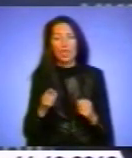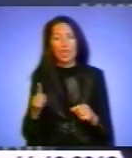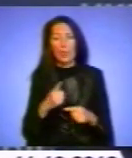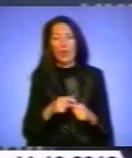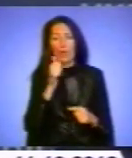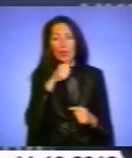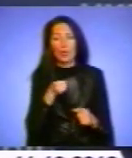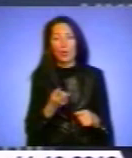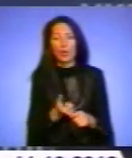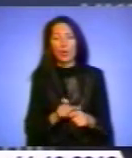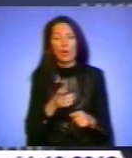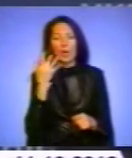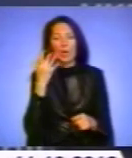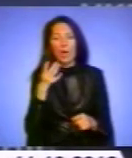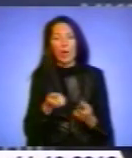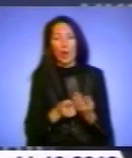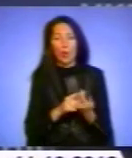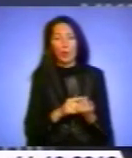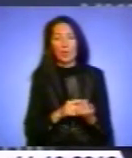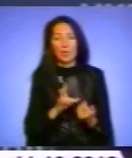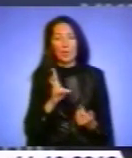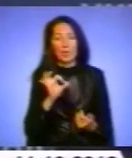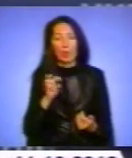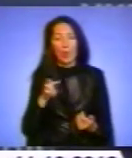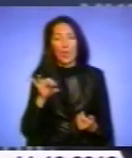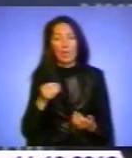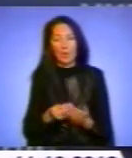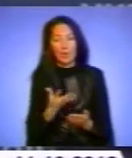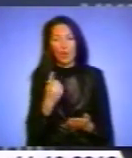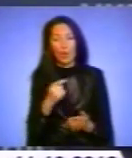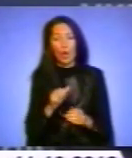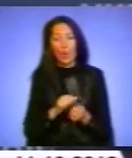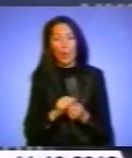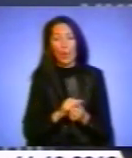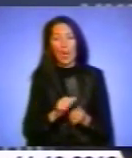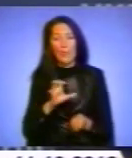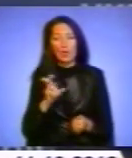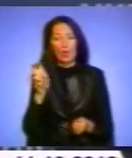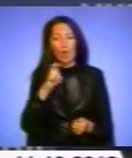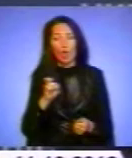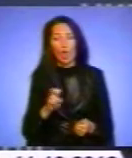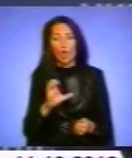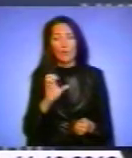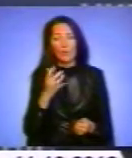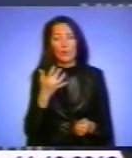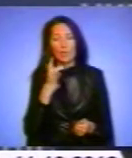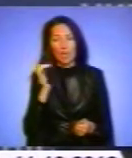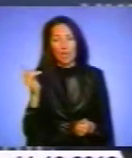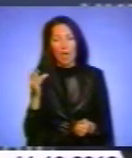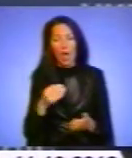легко считается, при выплате купона номинал одной бумаги – это 500 долларов США.